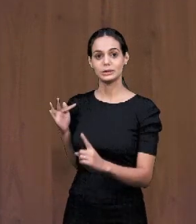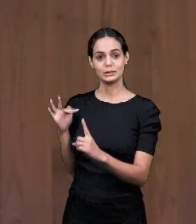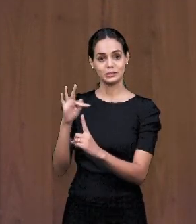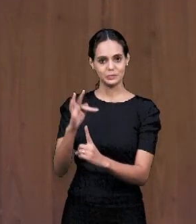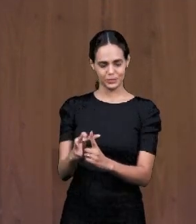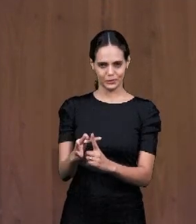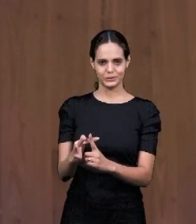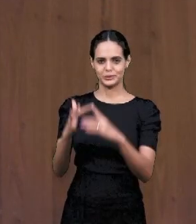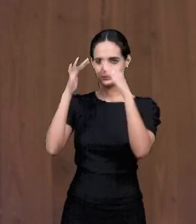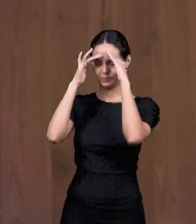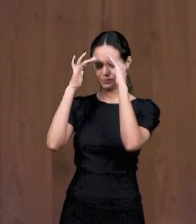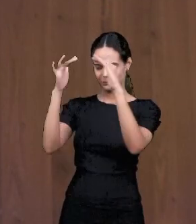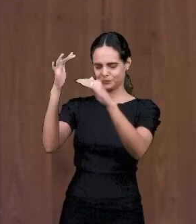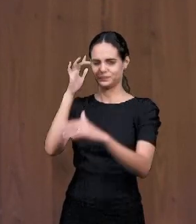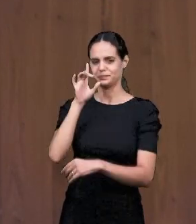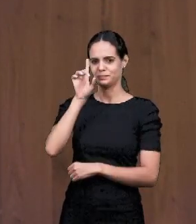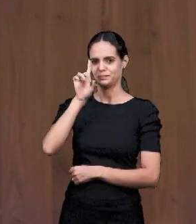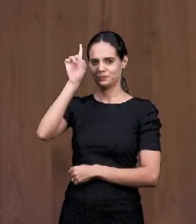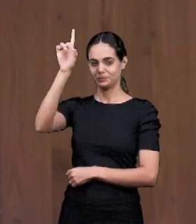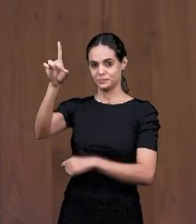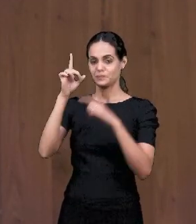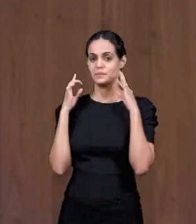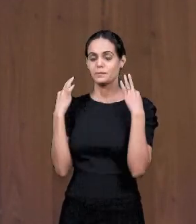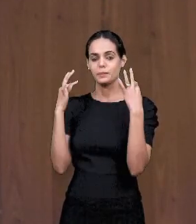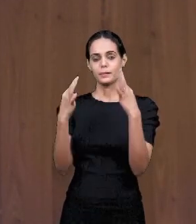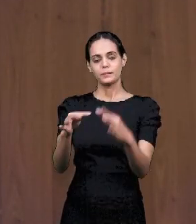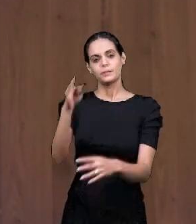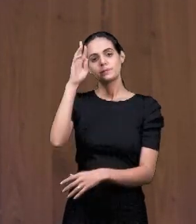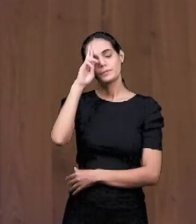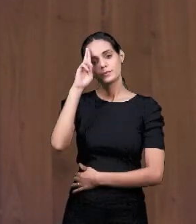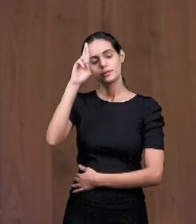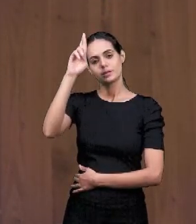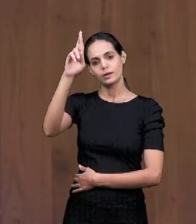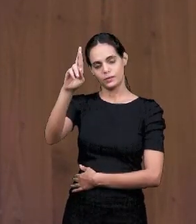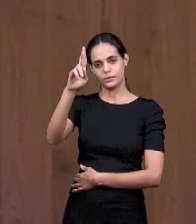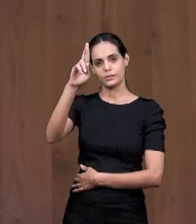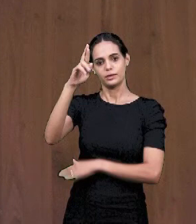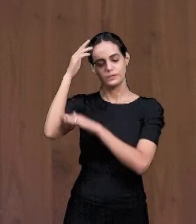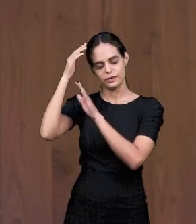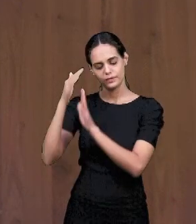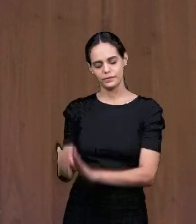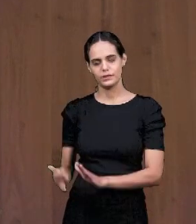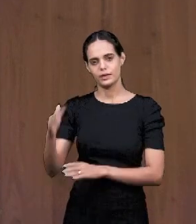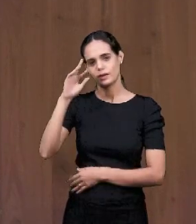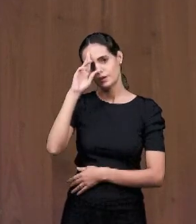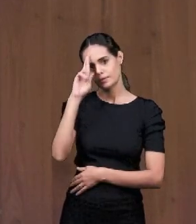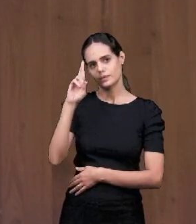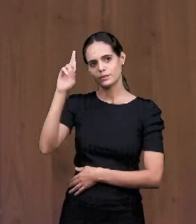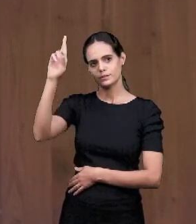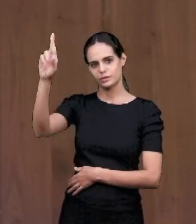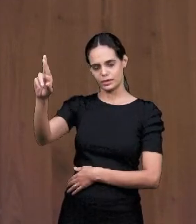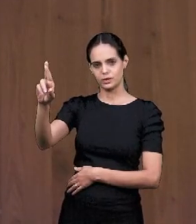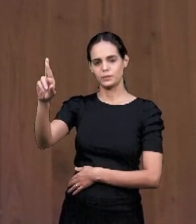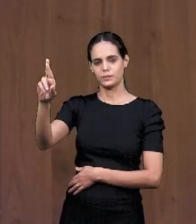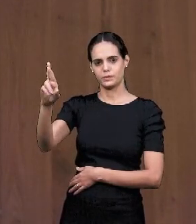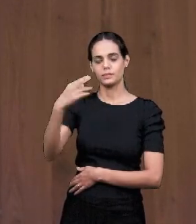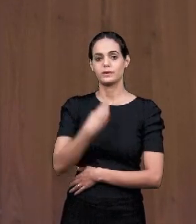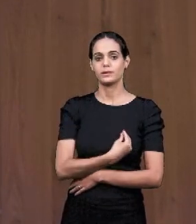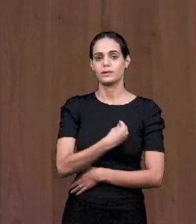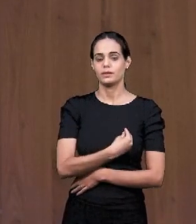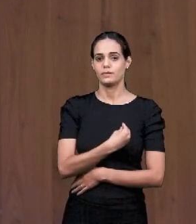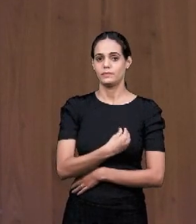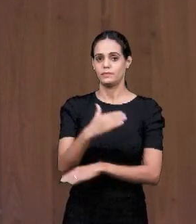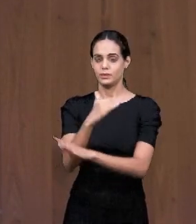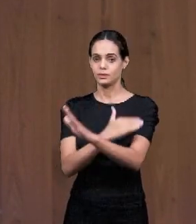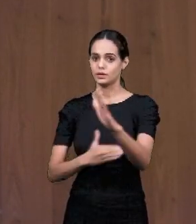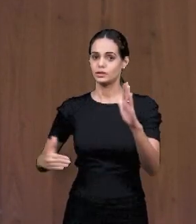entendu la parole, il a écouté, il a donné la valeur, il a témoigné, il a été fidèle au Seigneur pendant toute